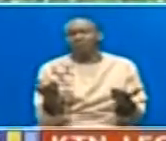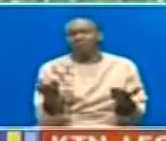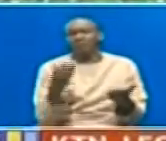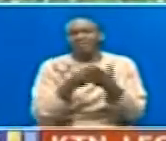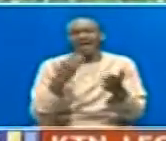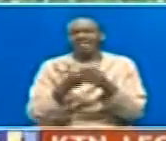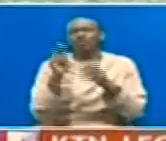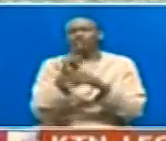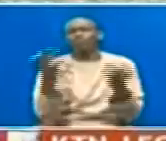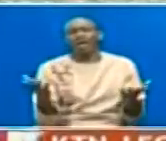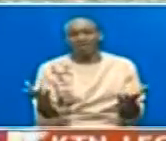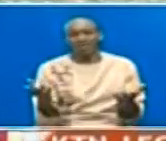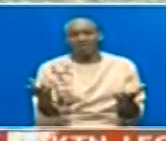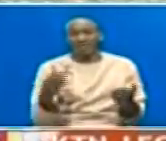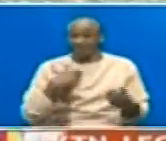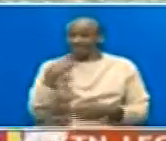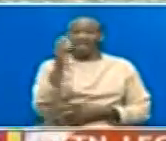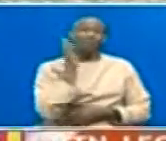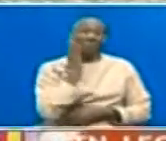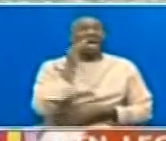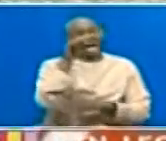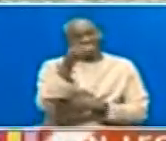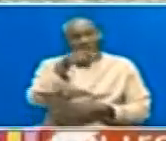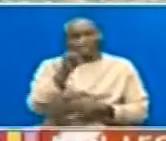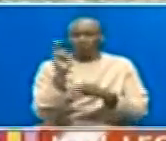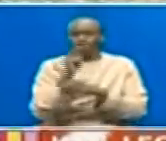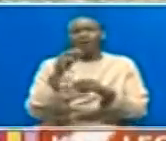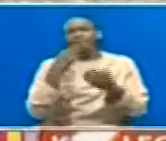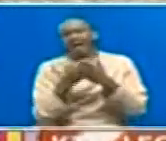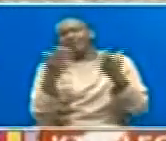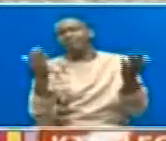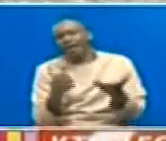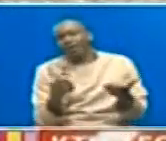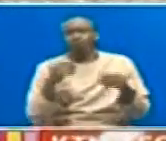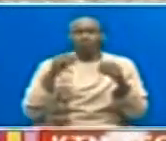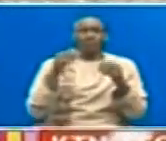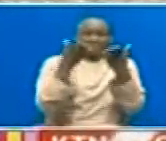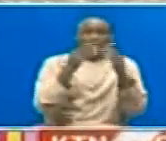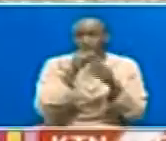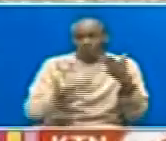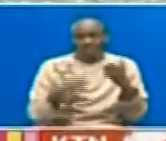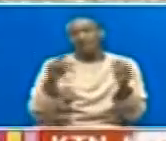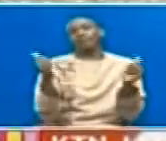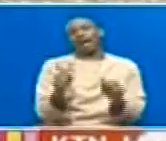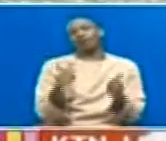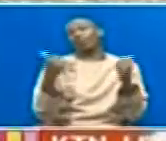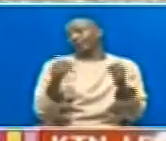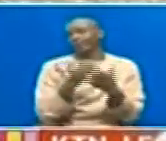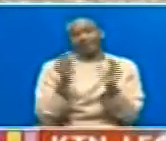hizo pesa amezitumia. Kamwambia mama, hebu muulize hiyo pesa imetoka au bado. Akasema